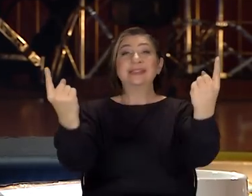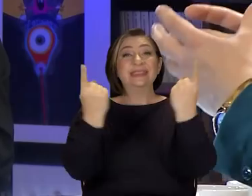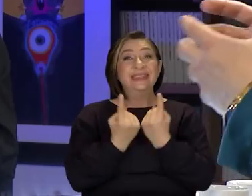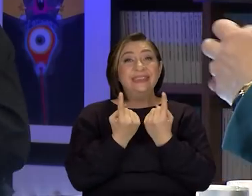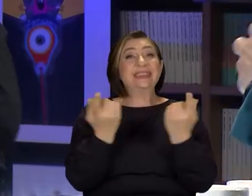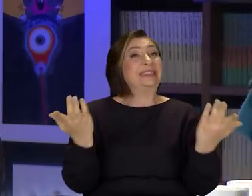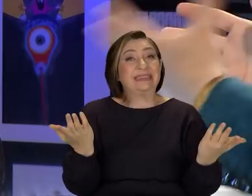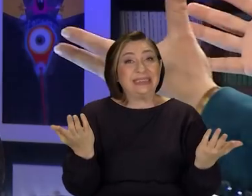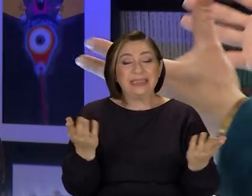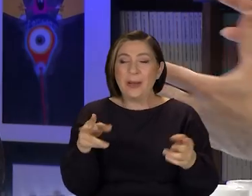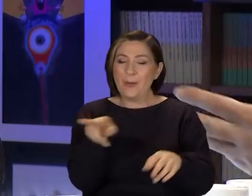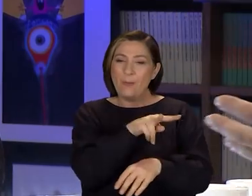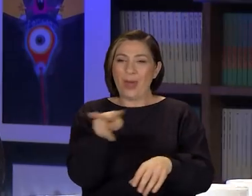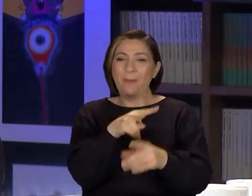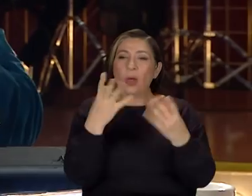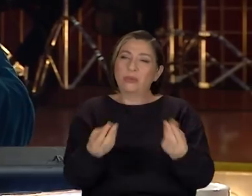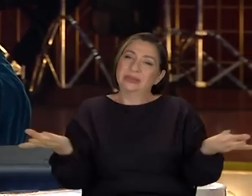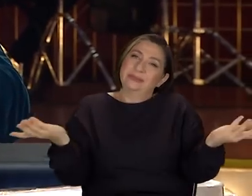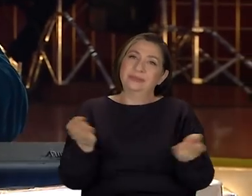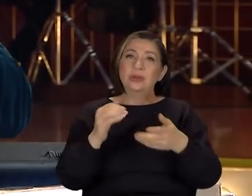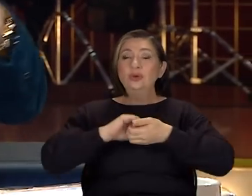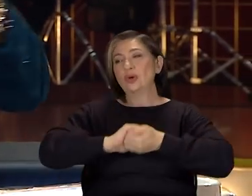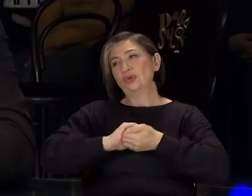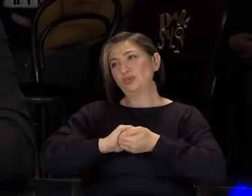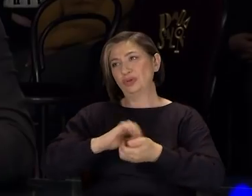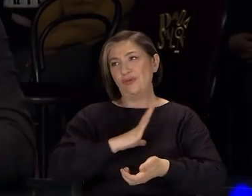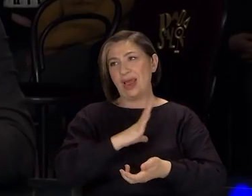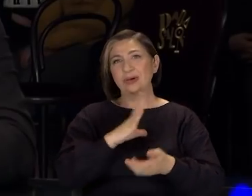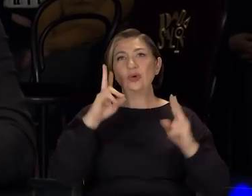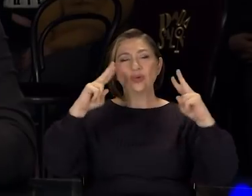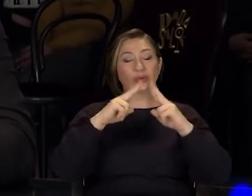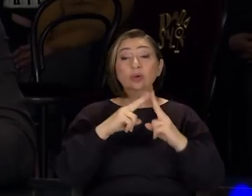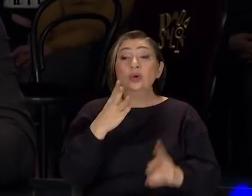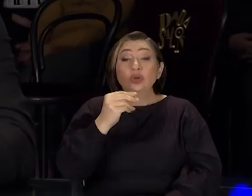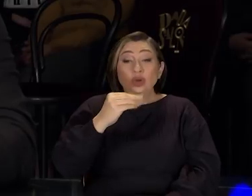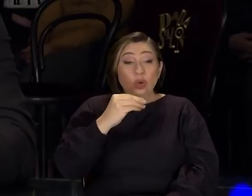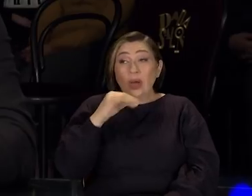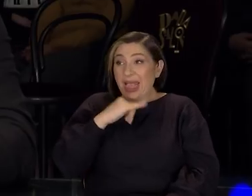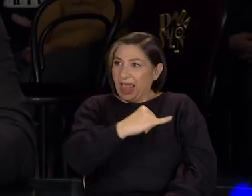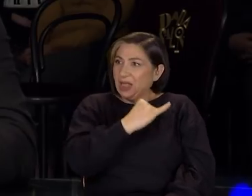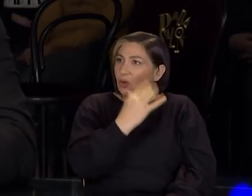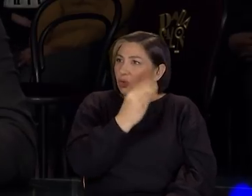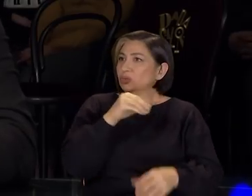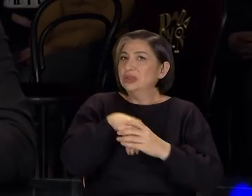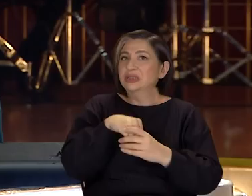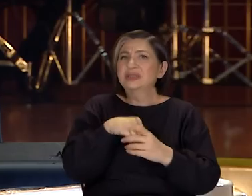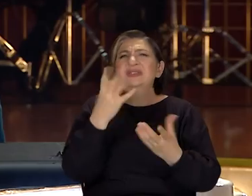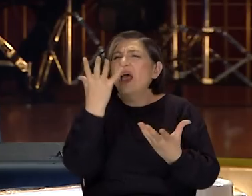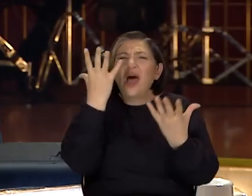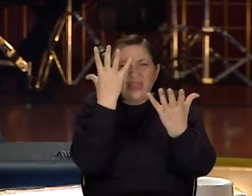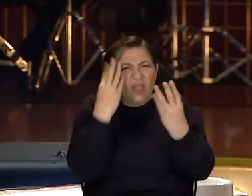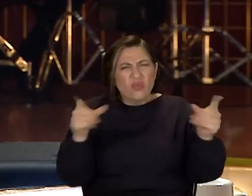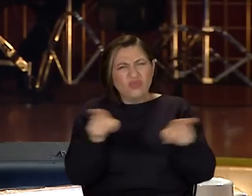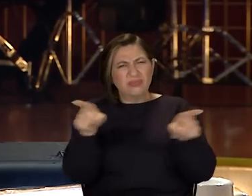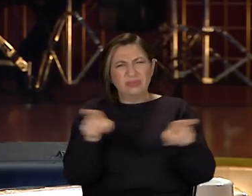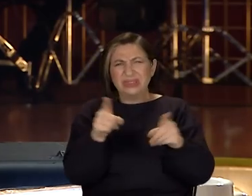nedeni beraber olmanız. Aynen, dostluğumuz yani çok çok görüşmeniz, yakın olduğumuz evet için. Niye yakınsınız? Ne anlıyorsunuz